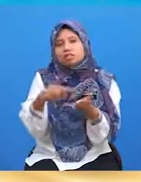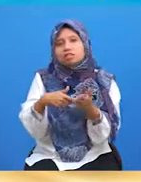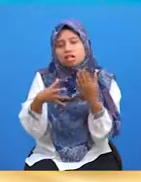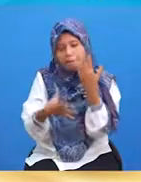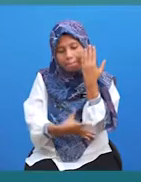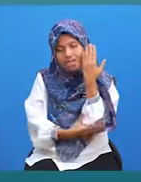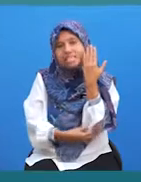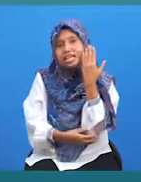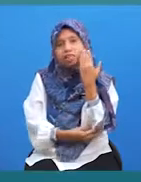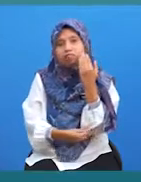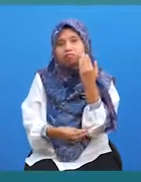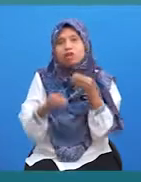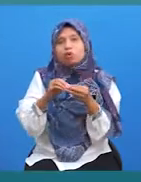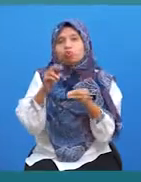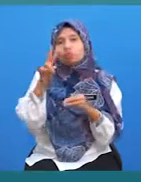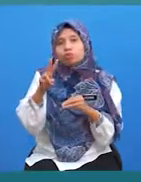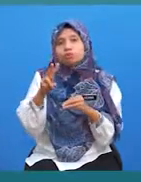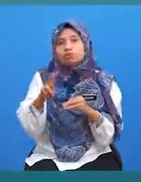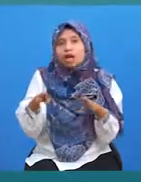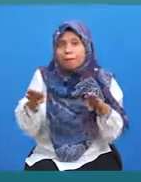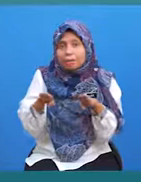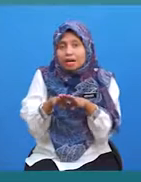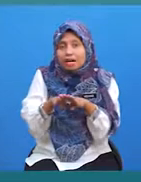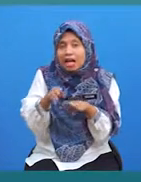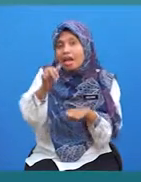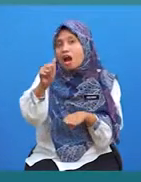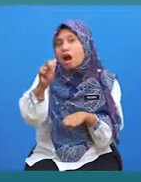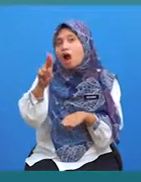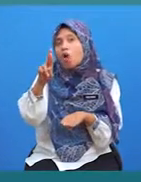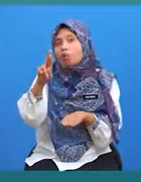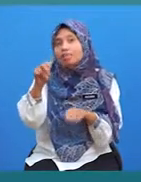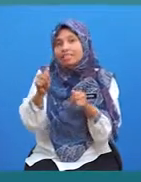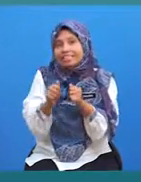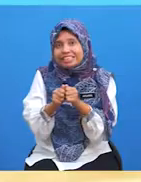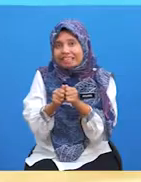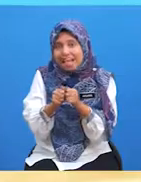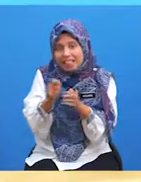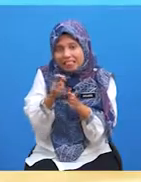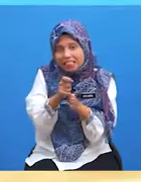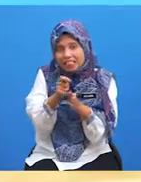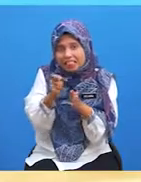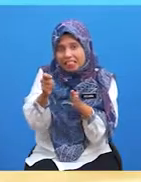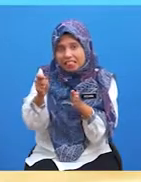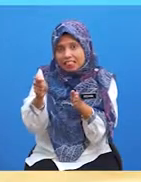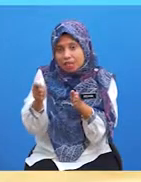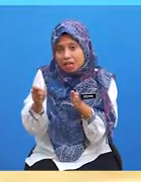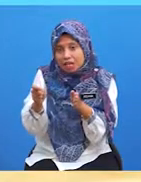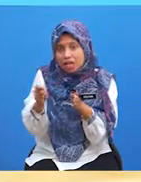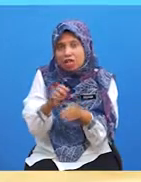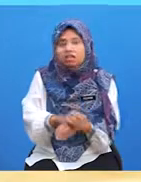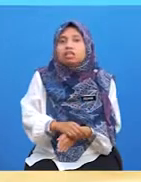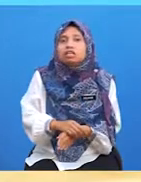Peribahasa kedua, bagai aur dengan tebing, yang bermaksud tolong-menolong